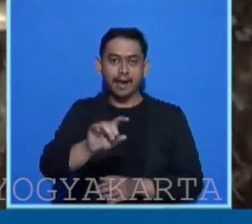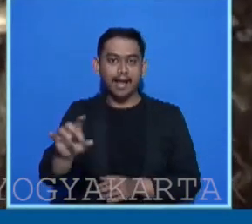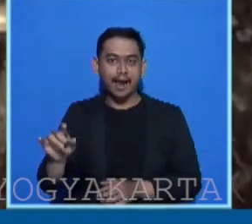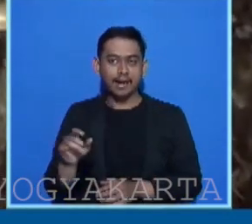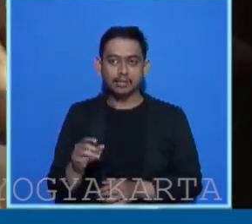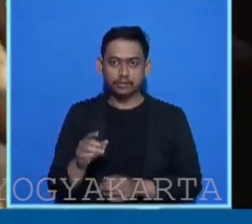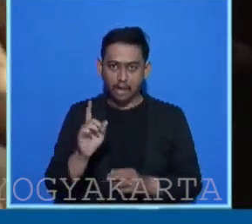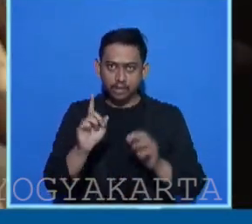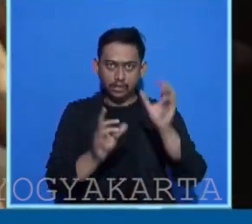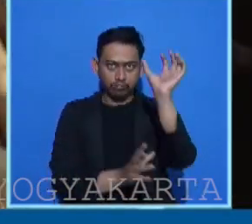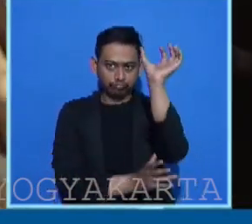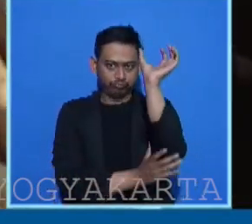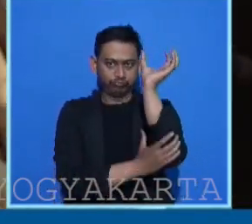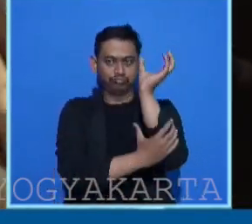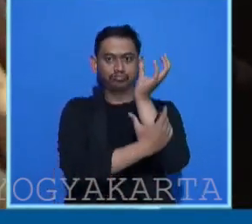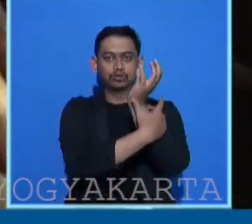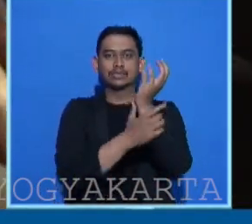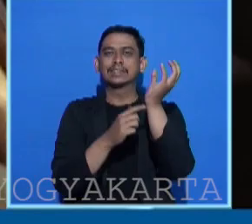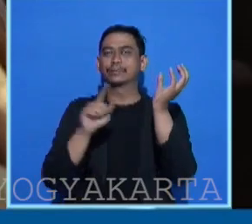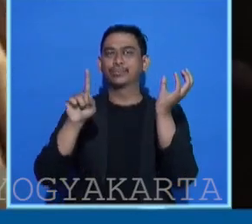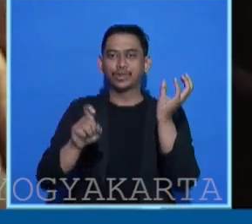dipun pitato jembatan